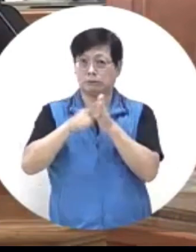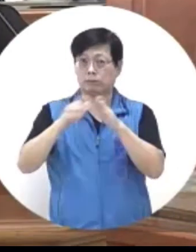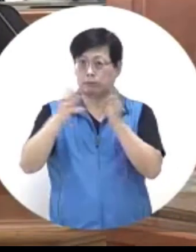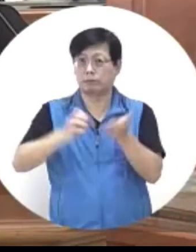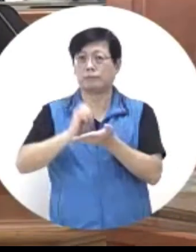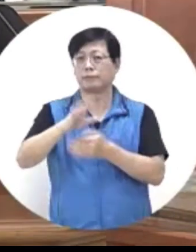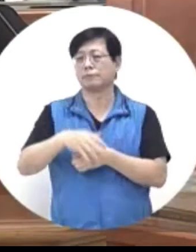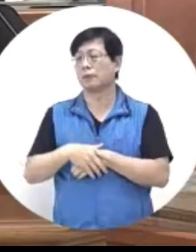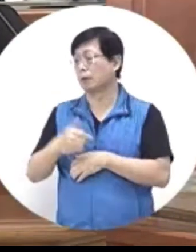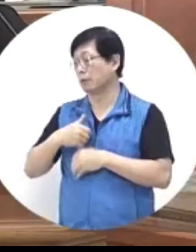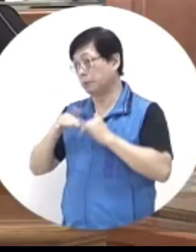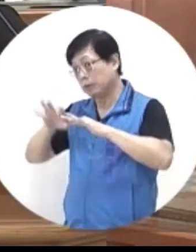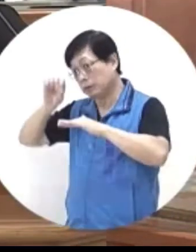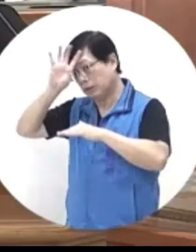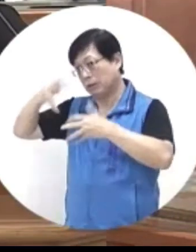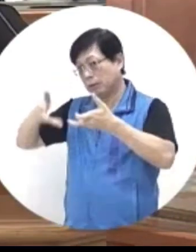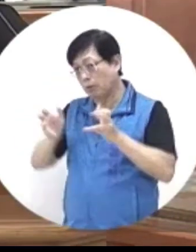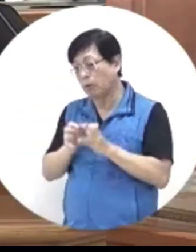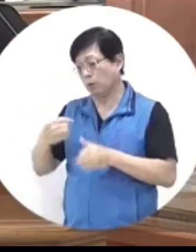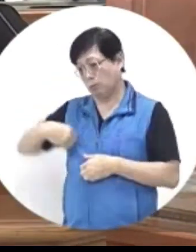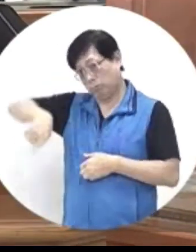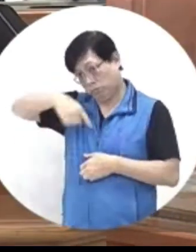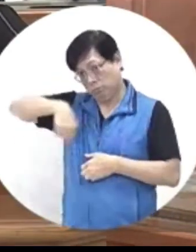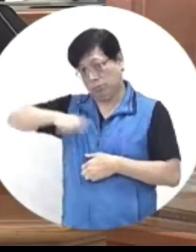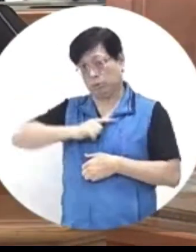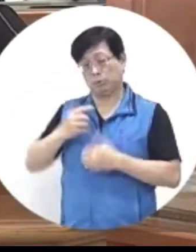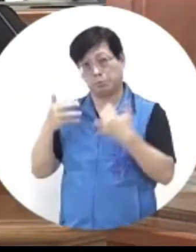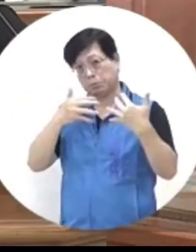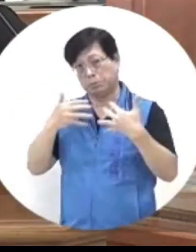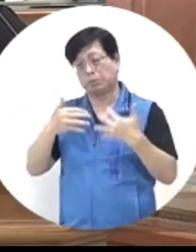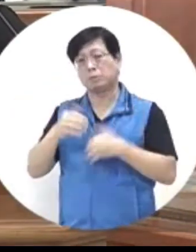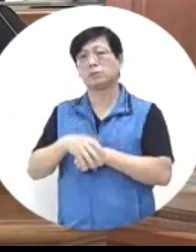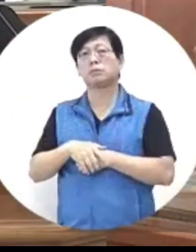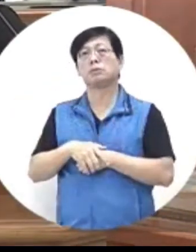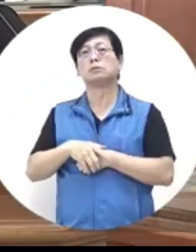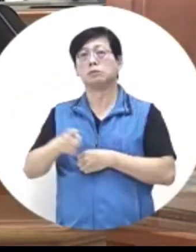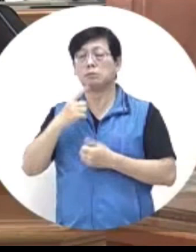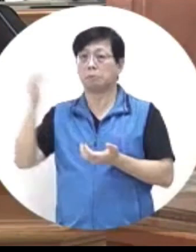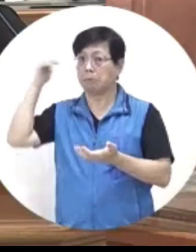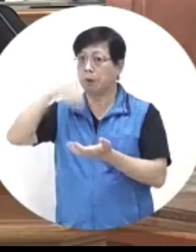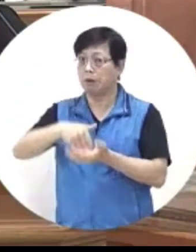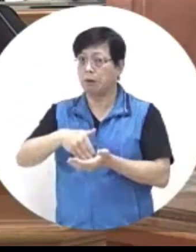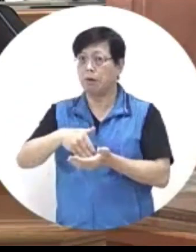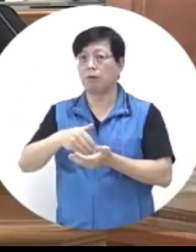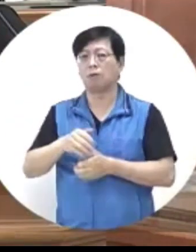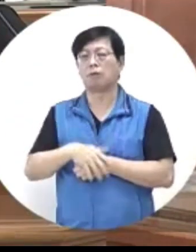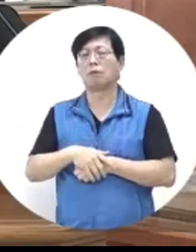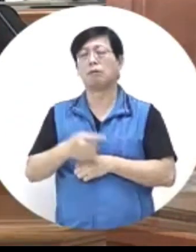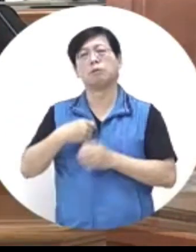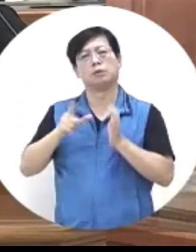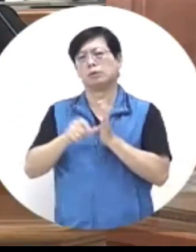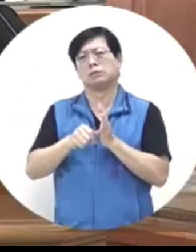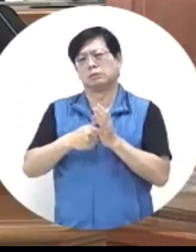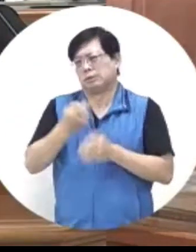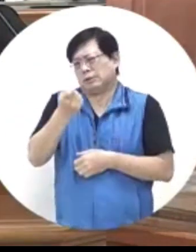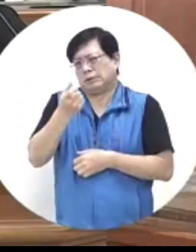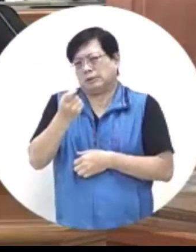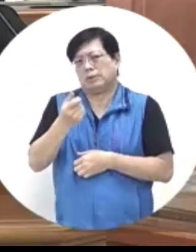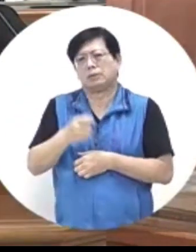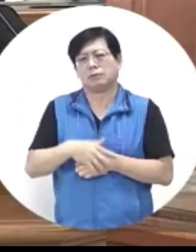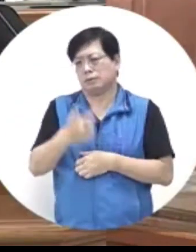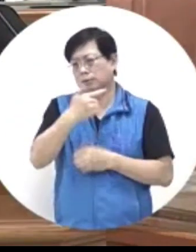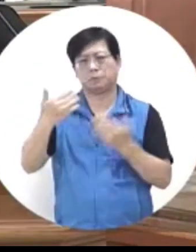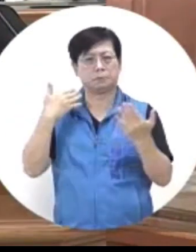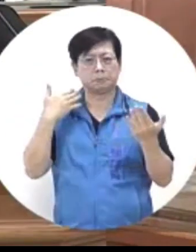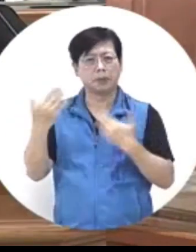本席现在是民进党团的总执行的这一段总执行的结尾，所以我时间也没有很多，我要很明